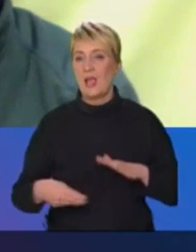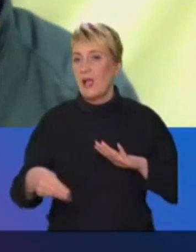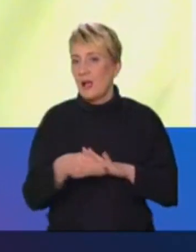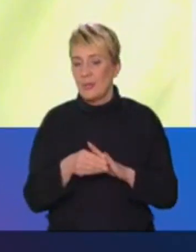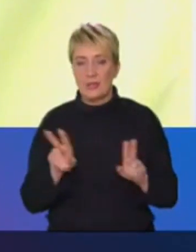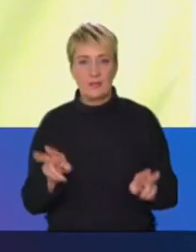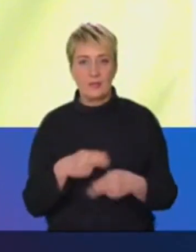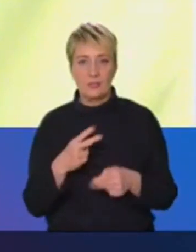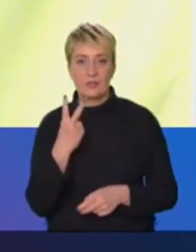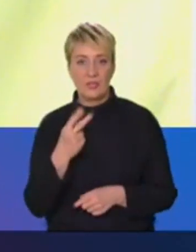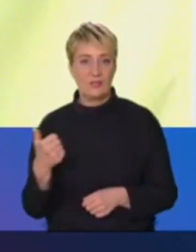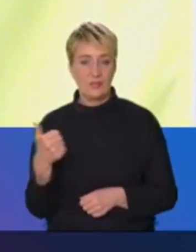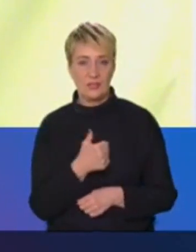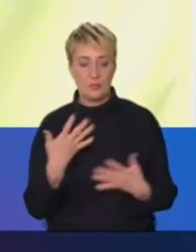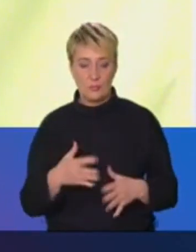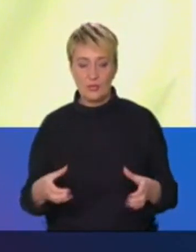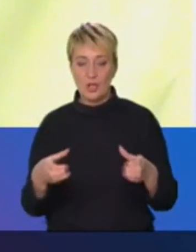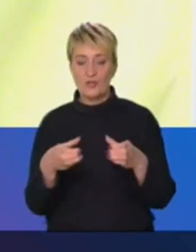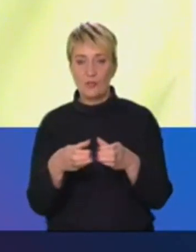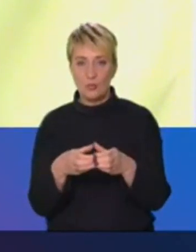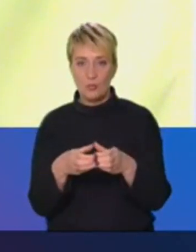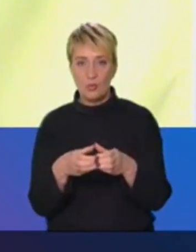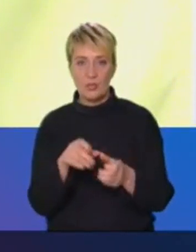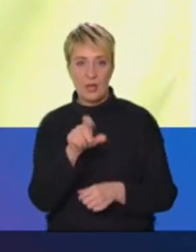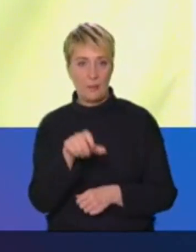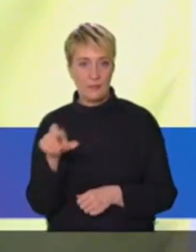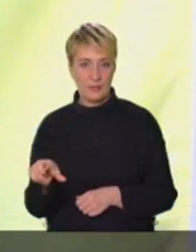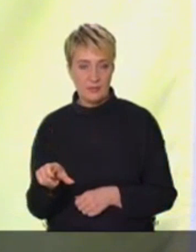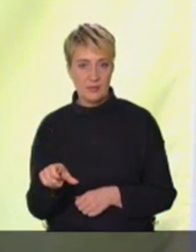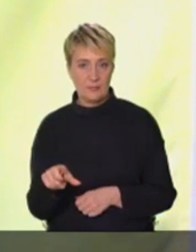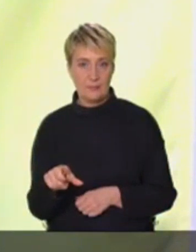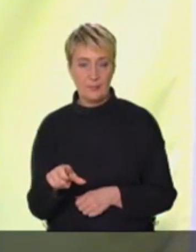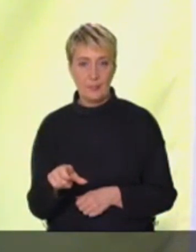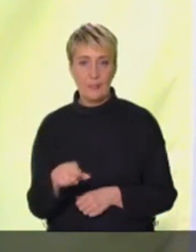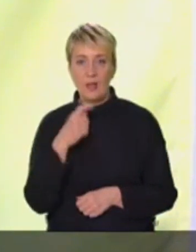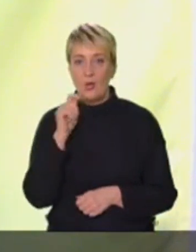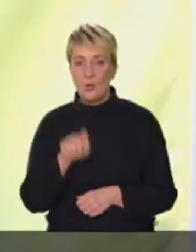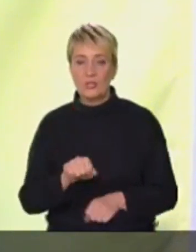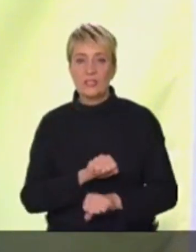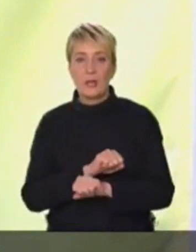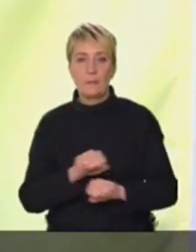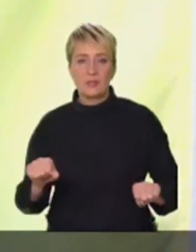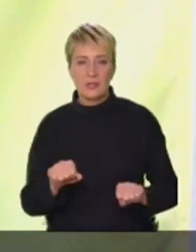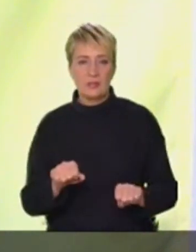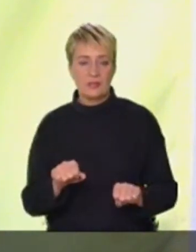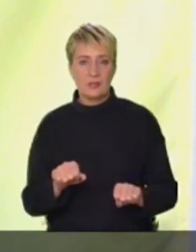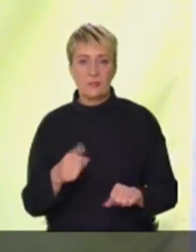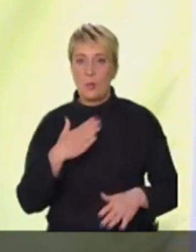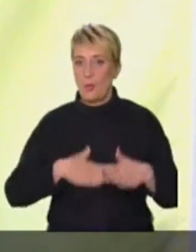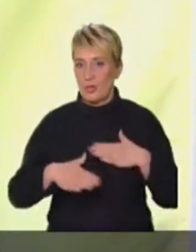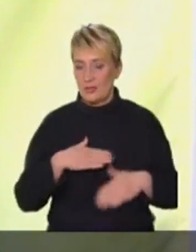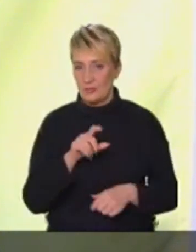вже 2 тижні як сформована бригада, сформована вона з великим профіцитом. Український патріотичний Київ дуже порадував, тому